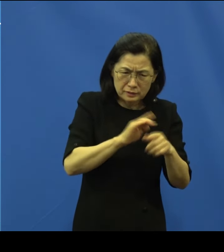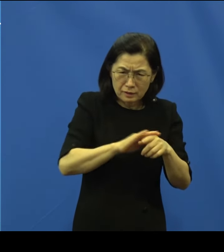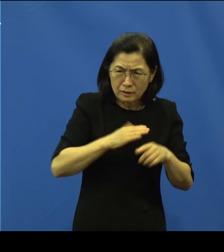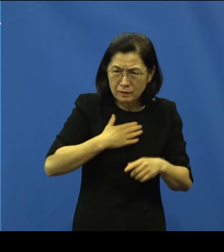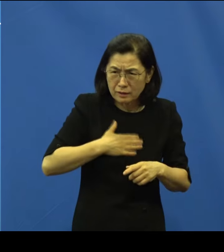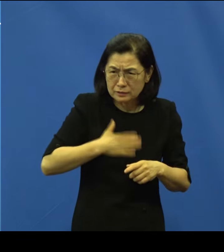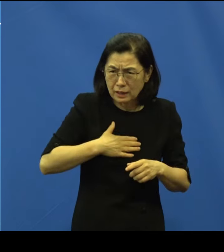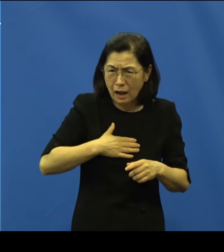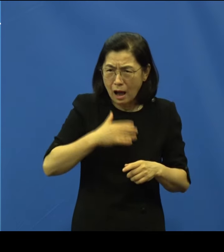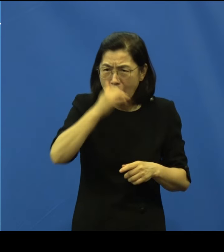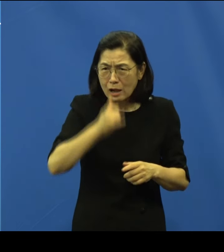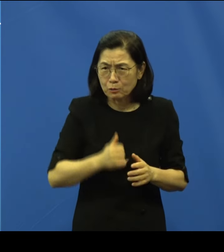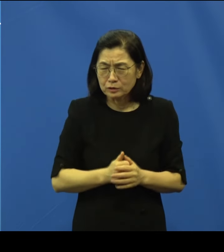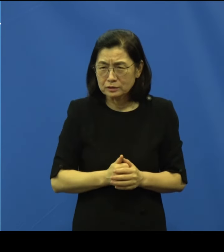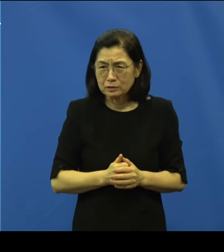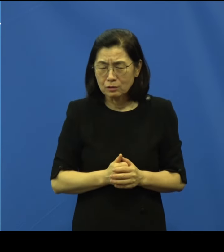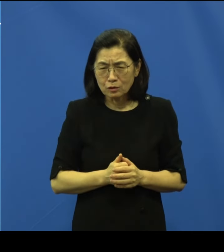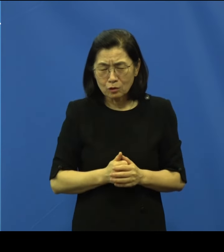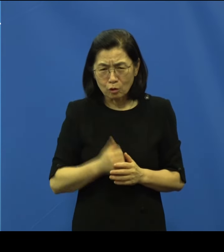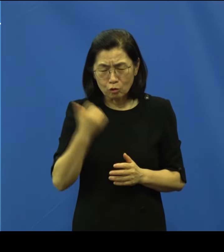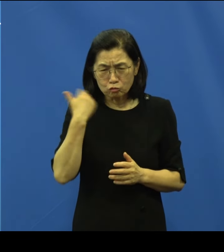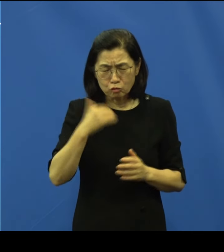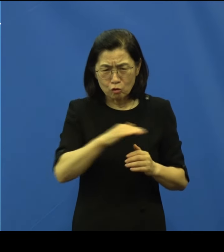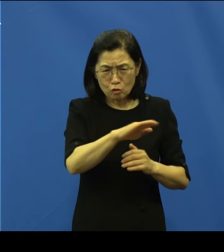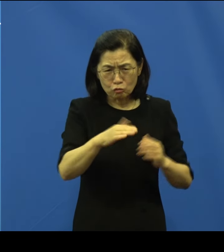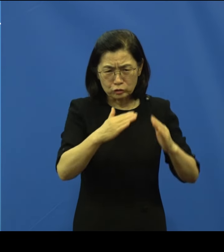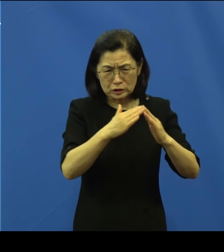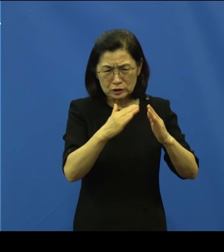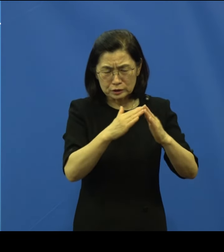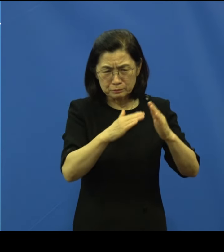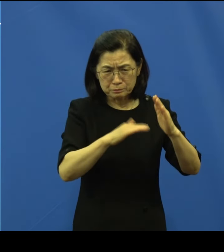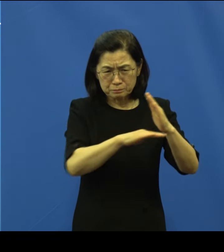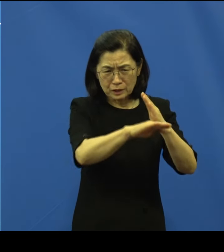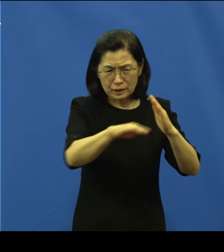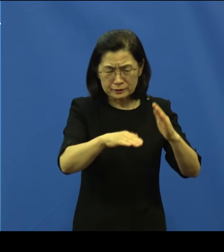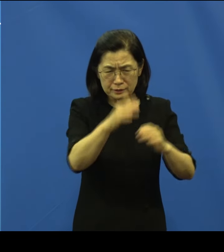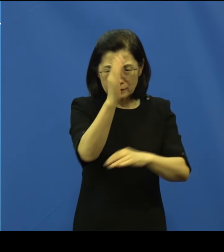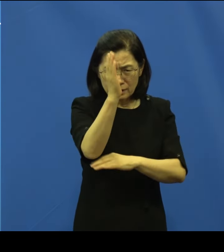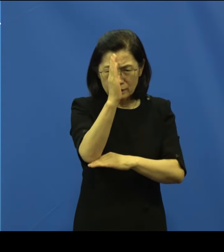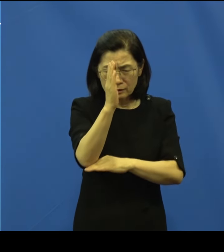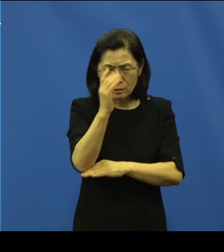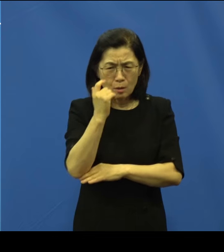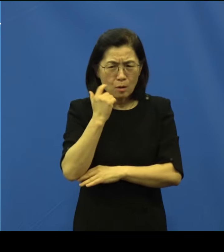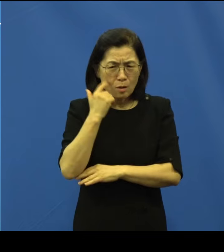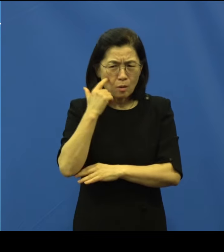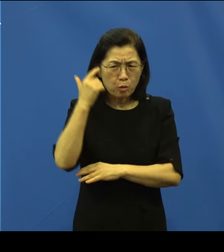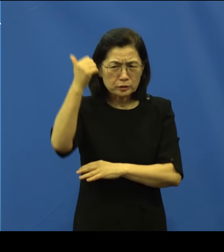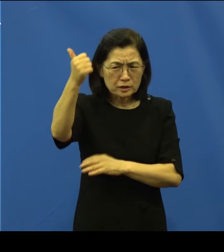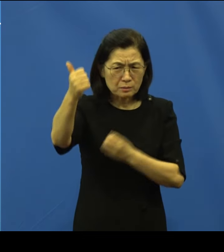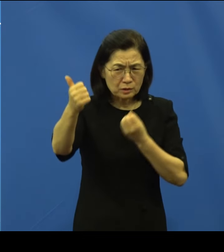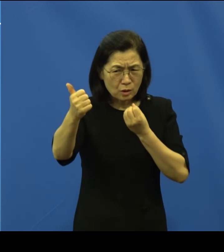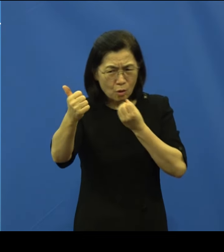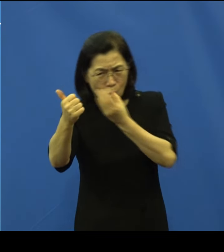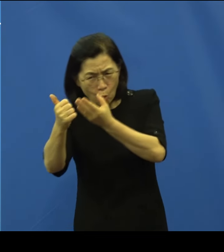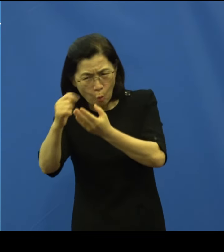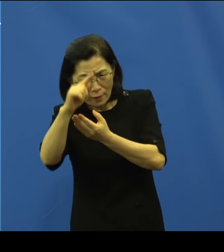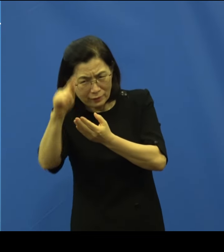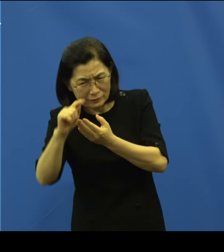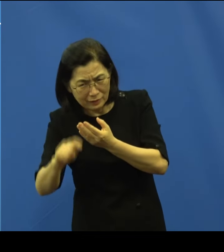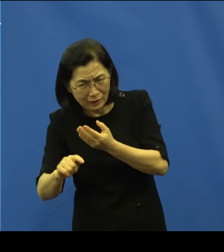어떻게 그렇게 우리 집 사정을 다 알고 설교에서 언급하던데 당신이 알려준 것 같아. 비밀을